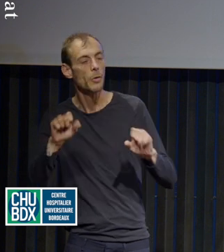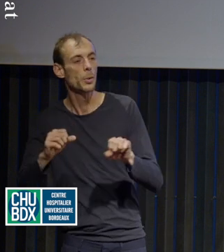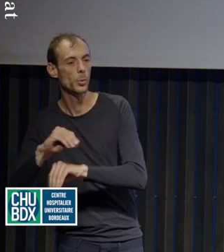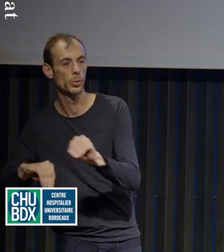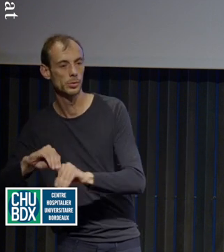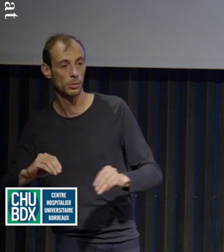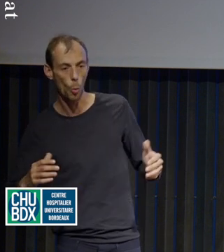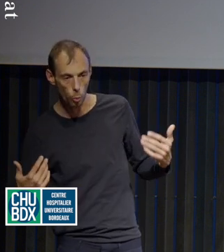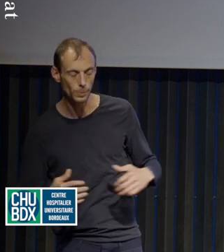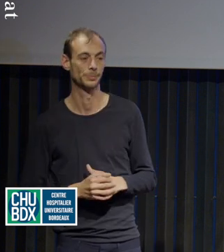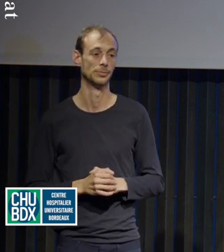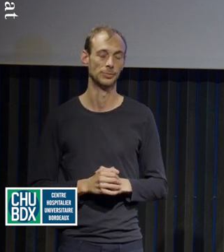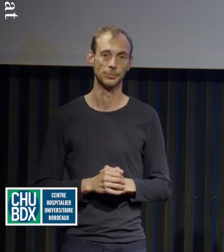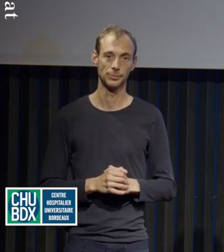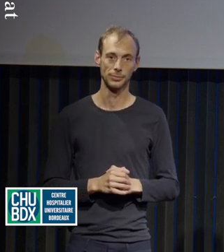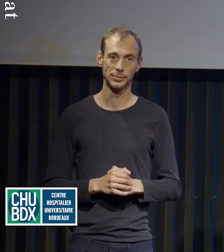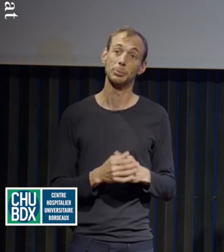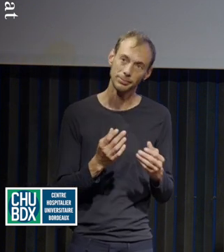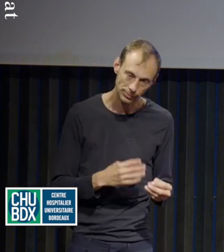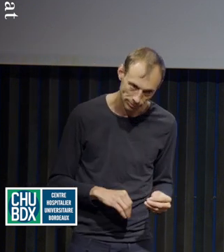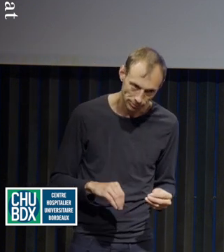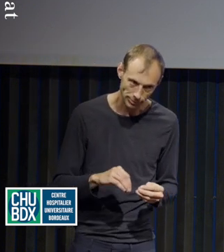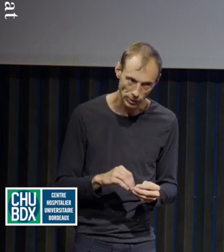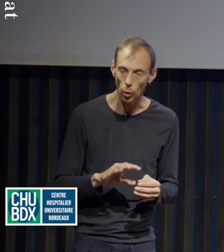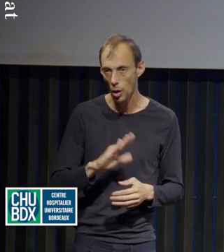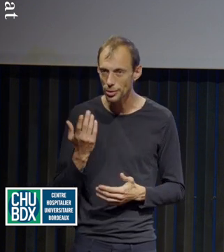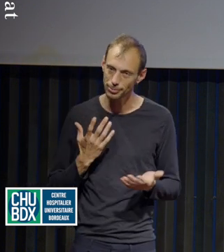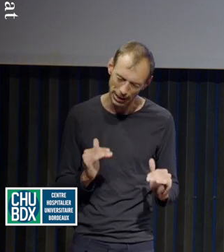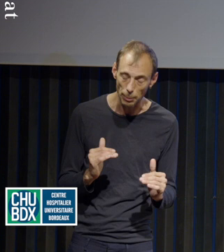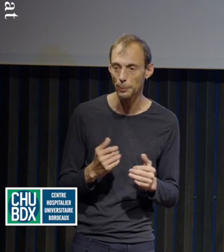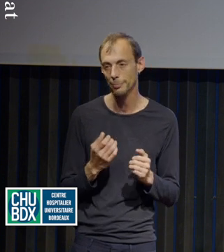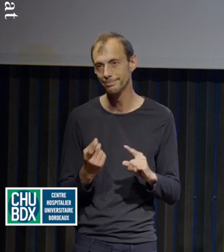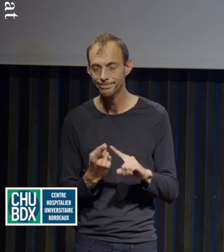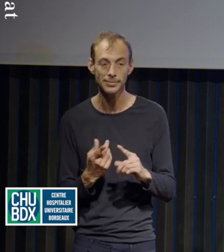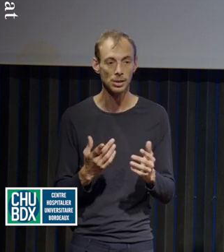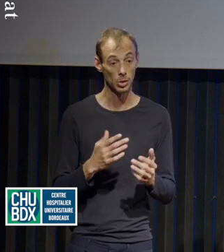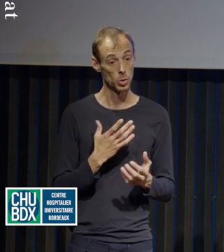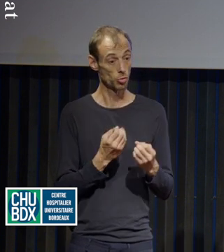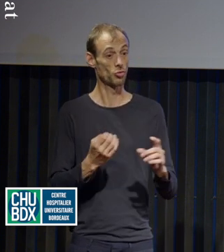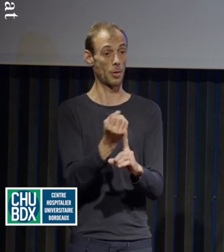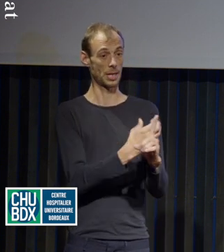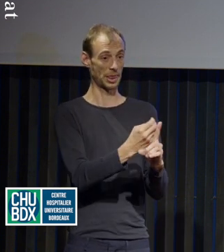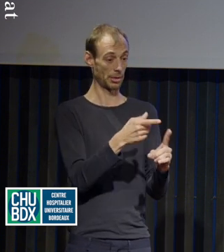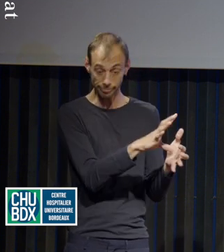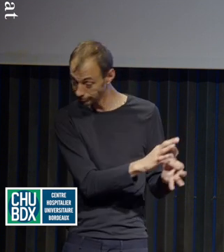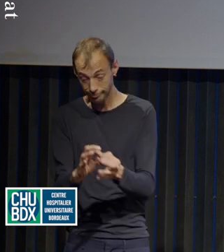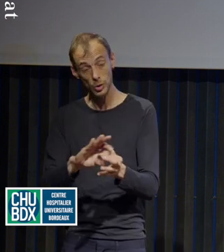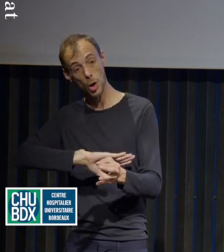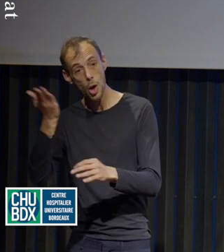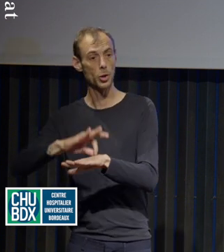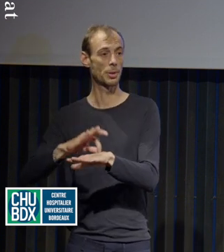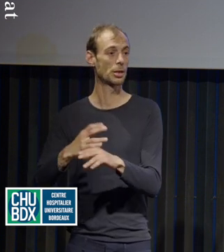important, c'est que ces troubles sont souvent associés à d'autres pathologies, comme le diabète, l'obésité, les